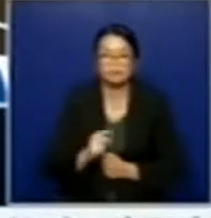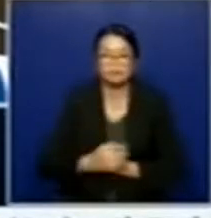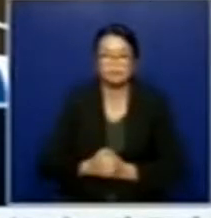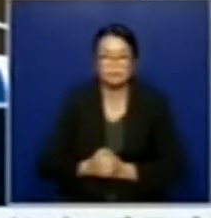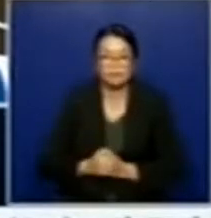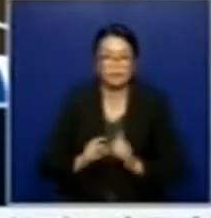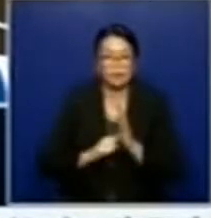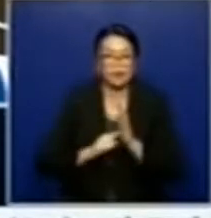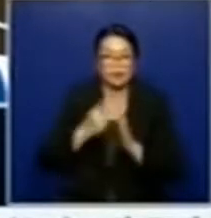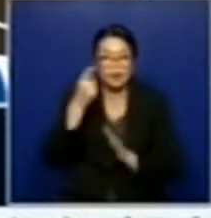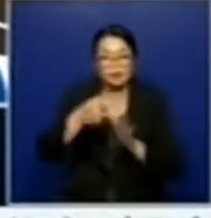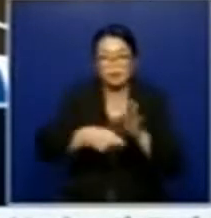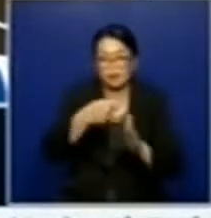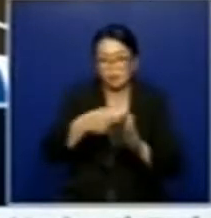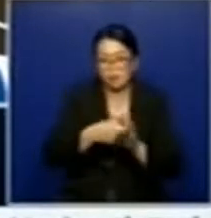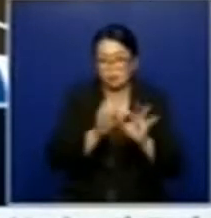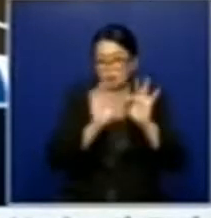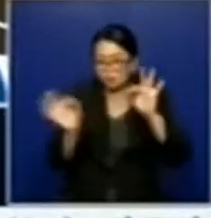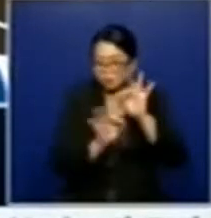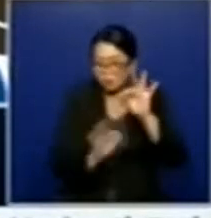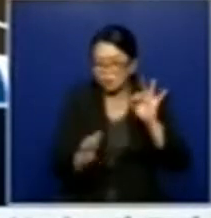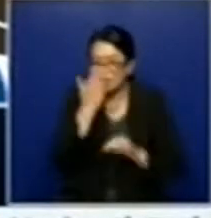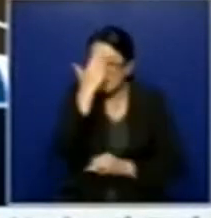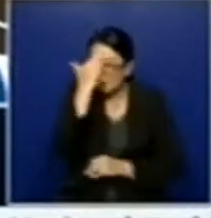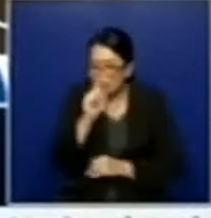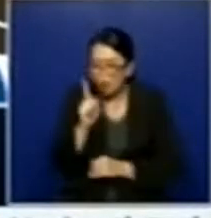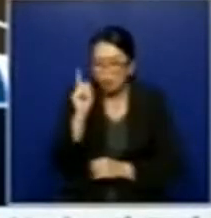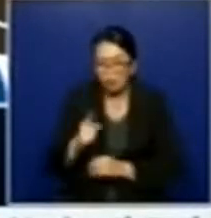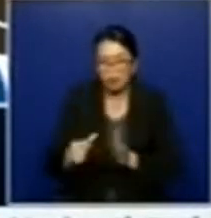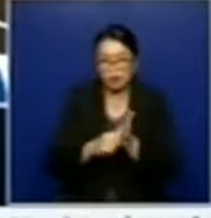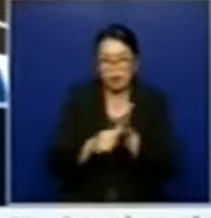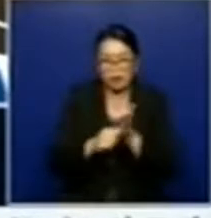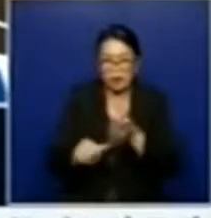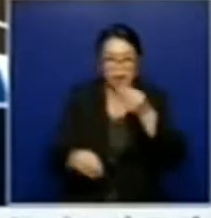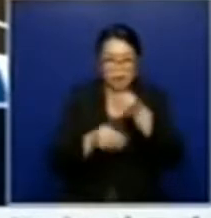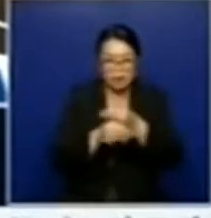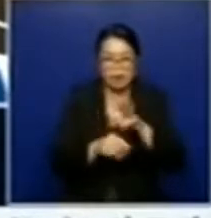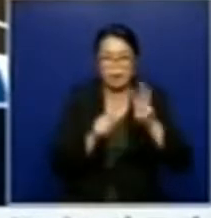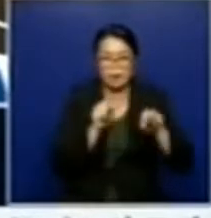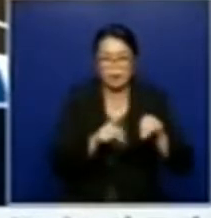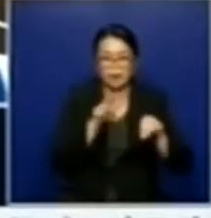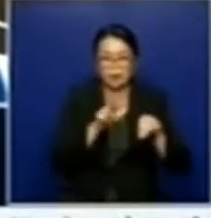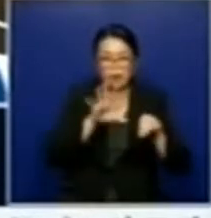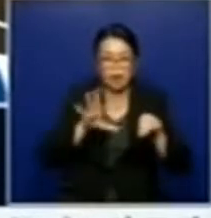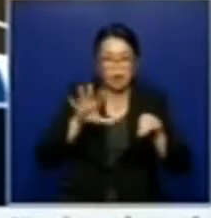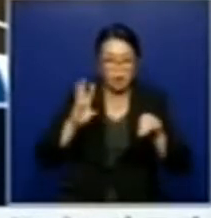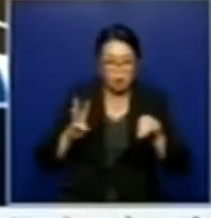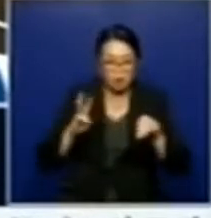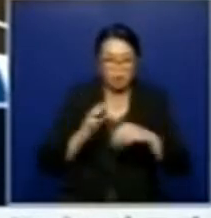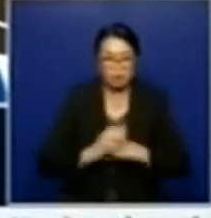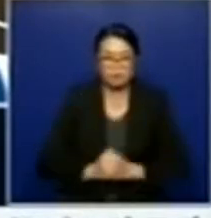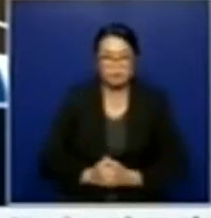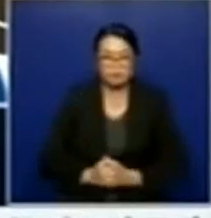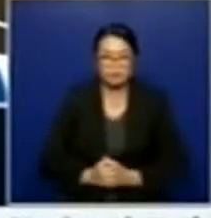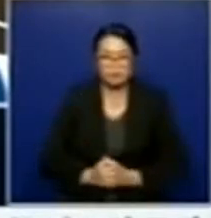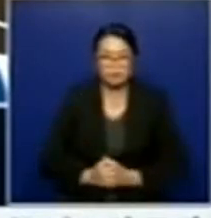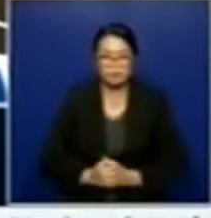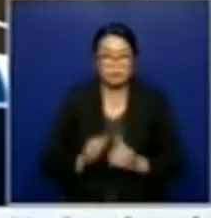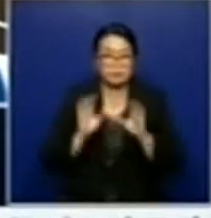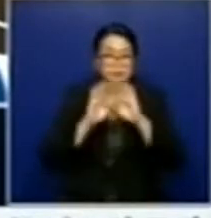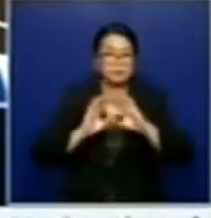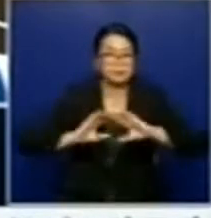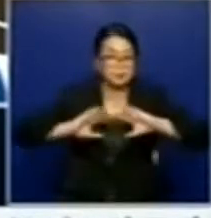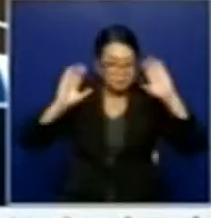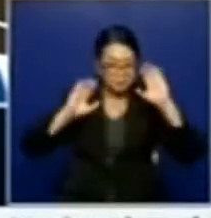ด้วยหลักการและเหตุผลครับที่บอกว่าเพราะอะไรทำไมต้องมีการแก้ไขมาตรา256ซึ่งทางรัฐบาลวิเคราะห์ปัญหา